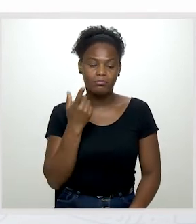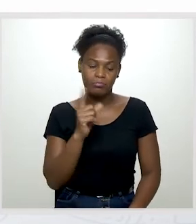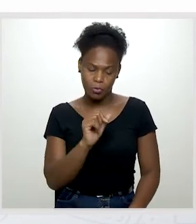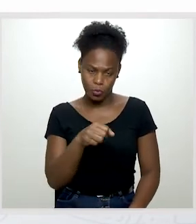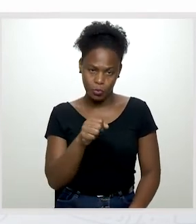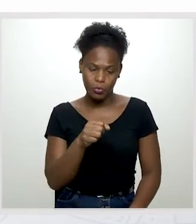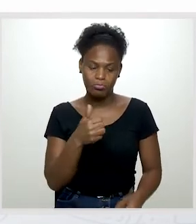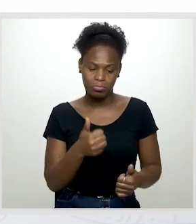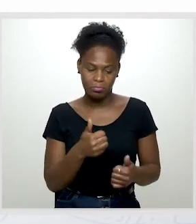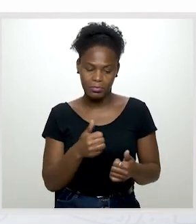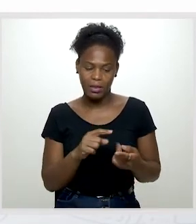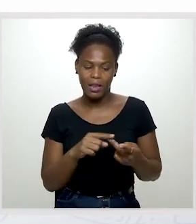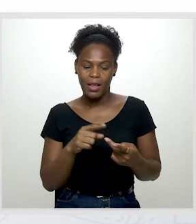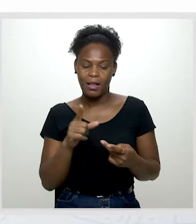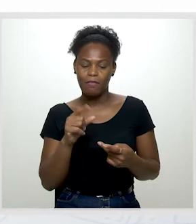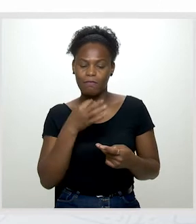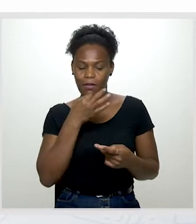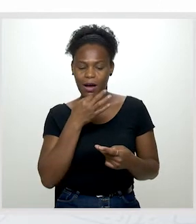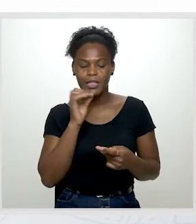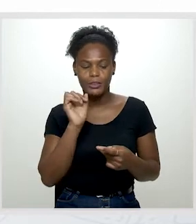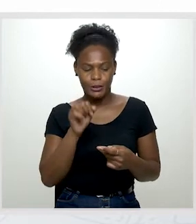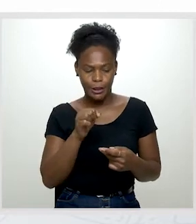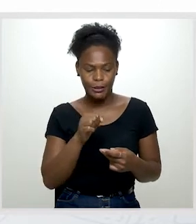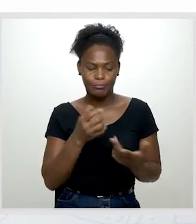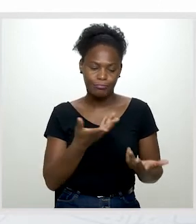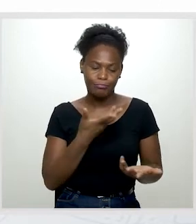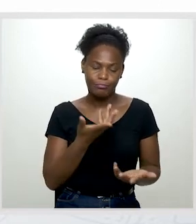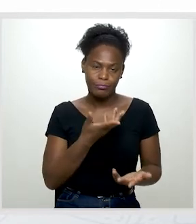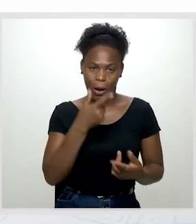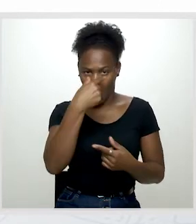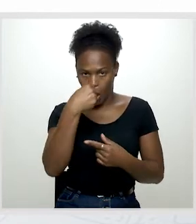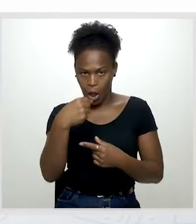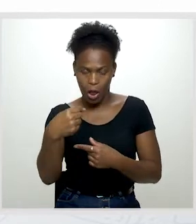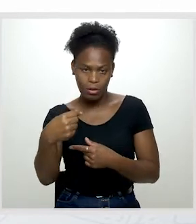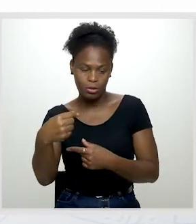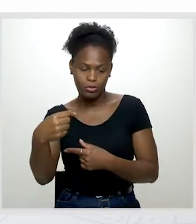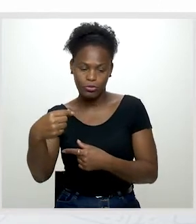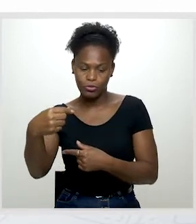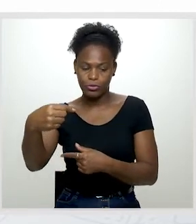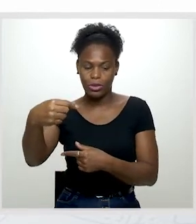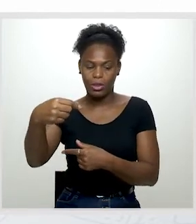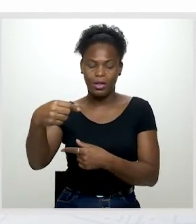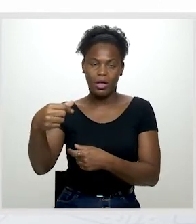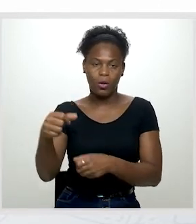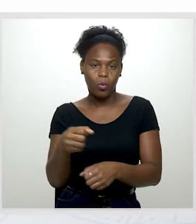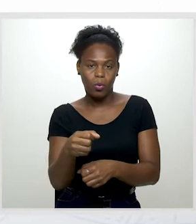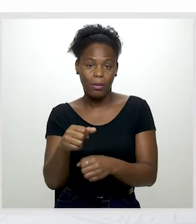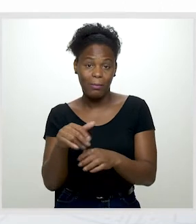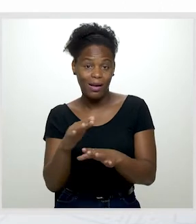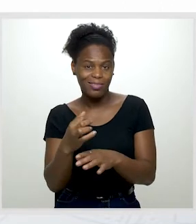oui, de Halloween, oui, de Noël, oui, mais pas de la Chandeleur.